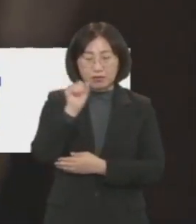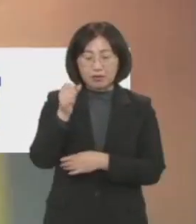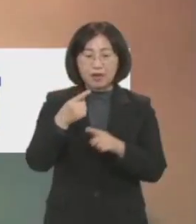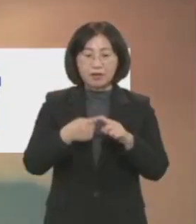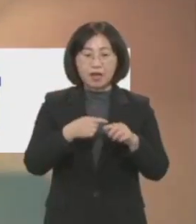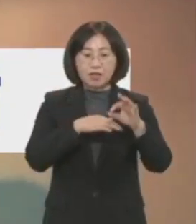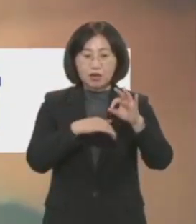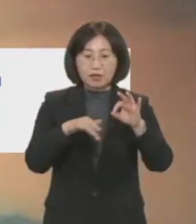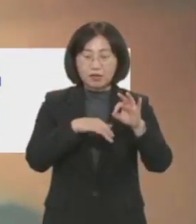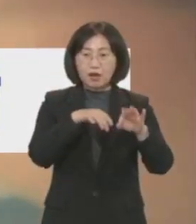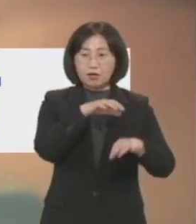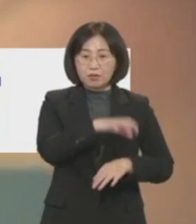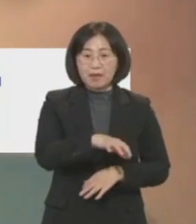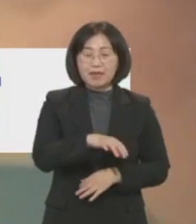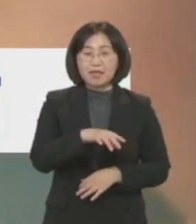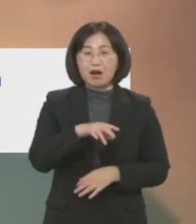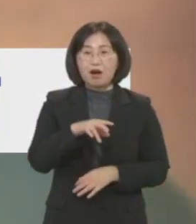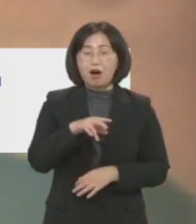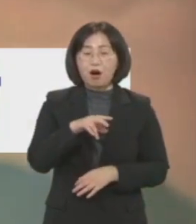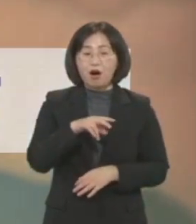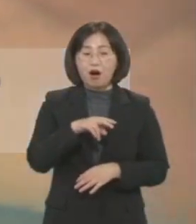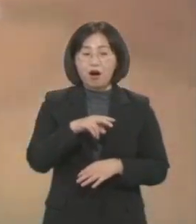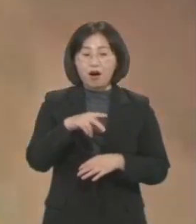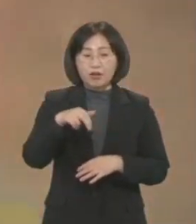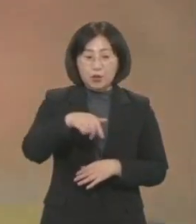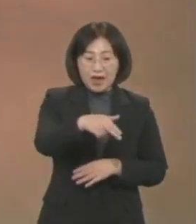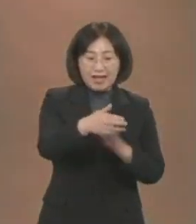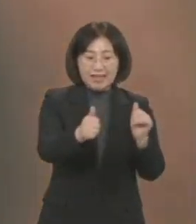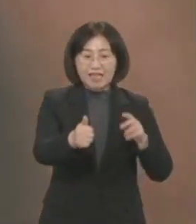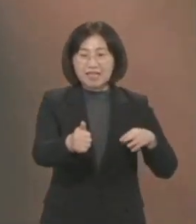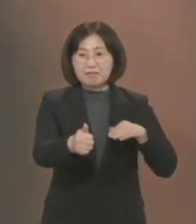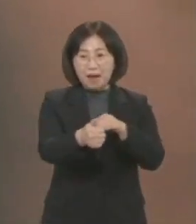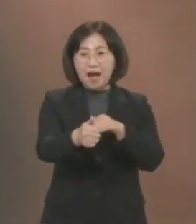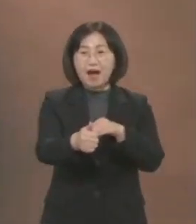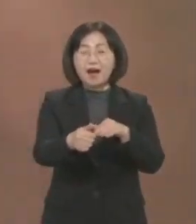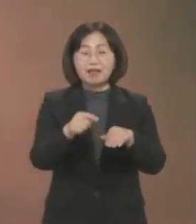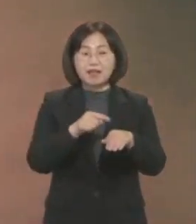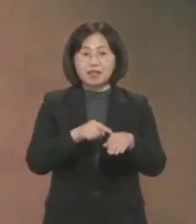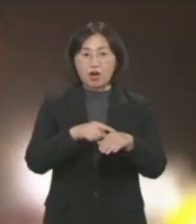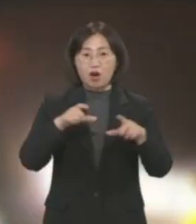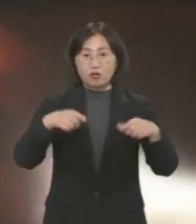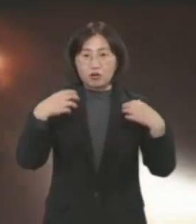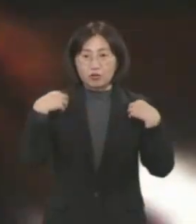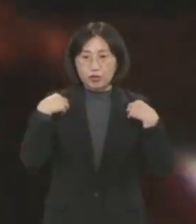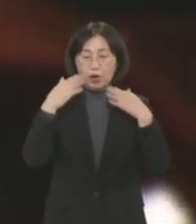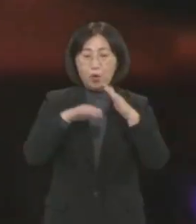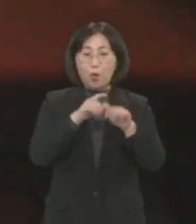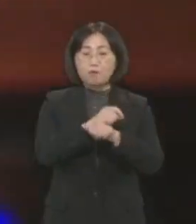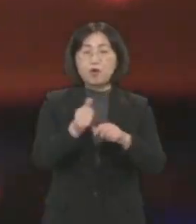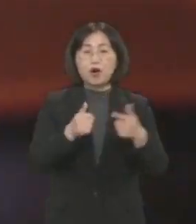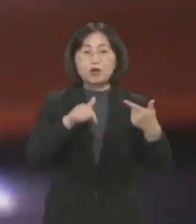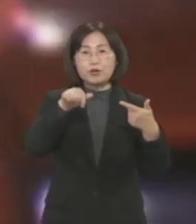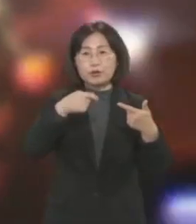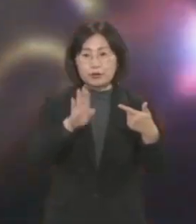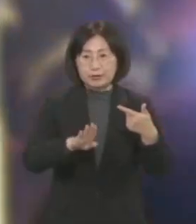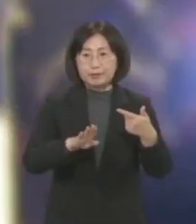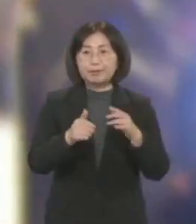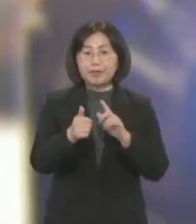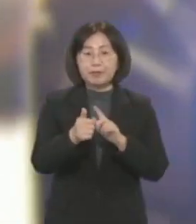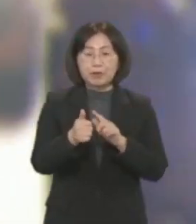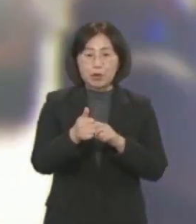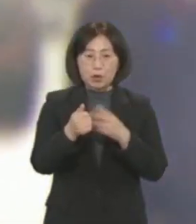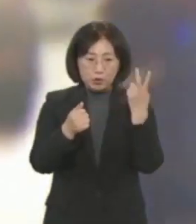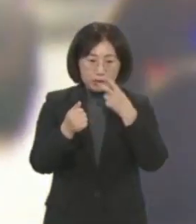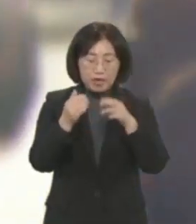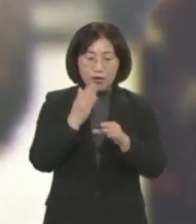서천군 서천에서 20대 부자를 차로 치어 다치게한 혐의로 서천군청 공무원 BC 수사하고 있으며